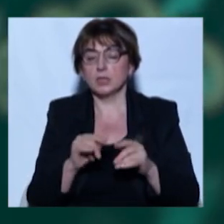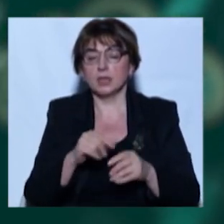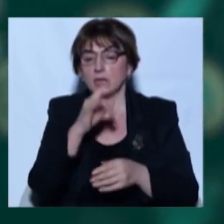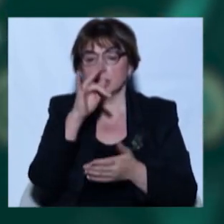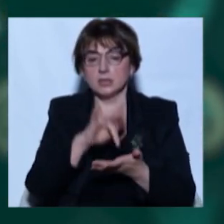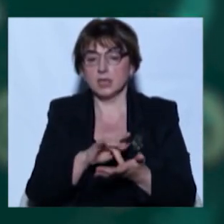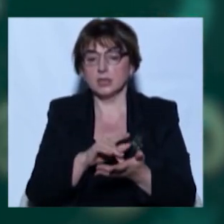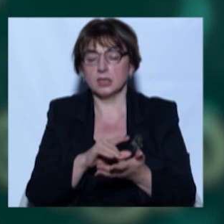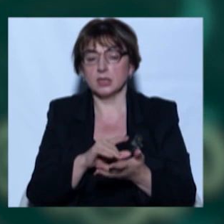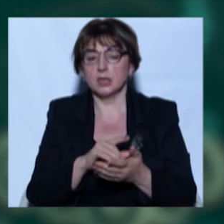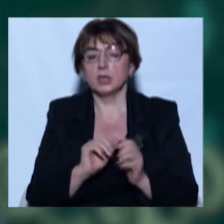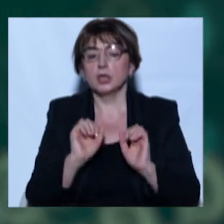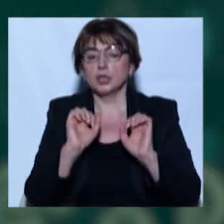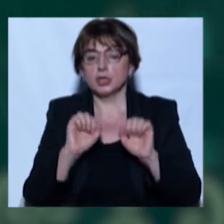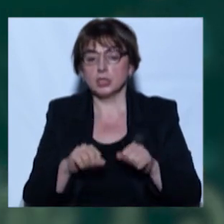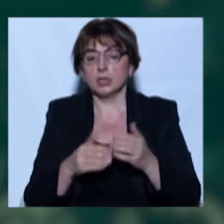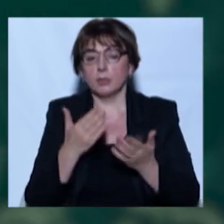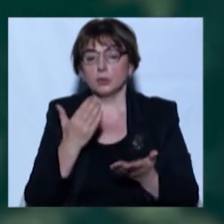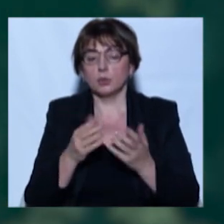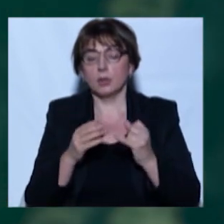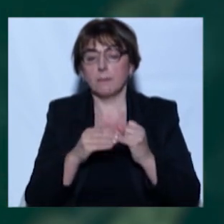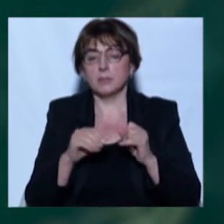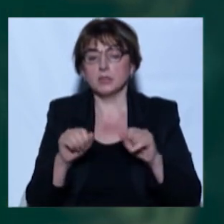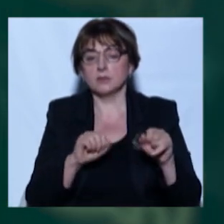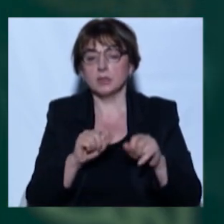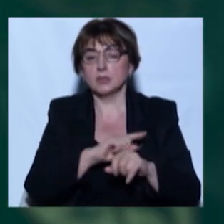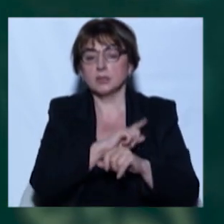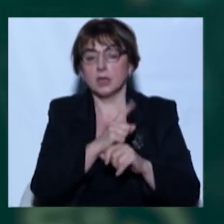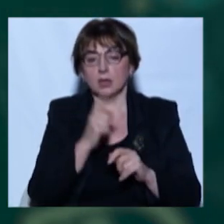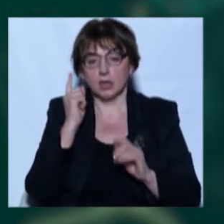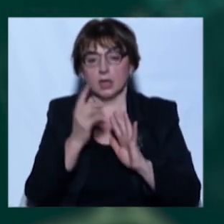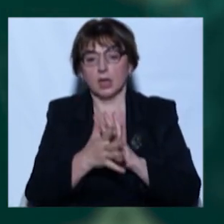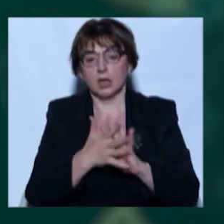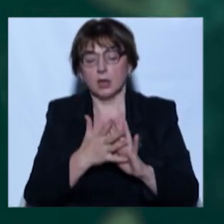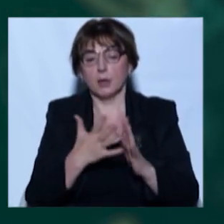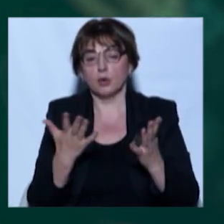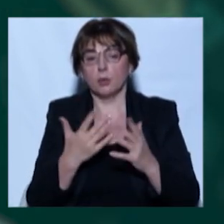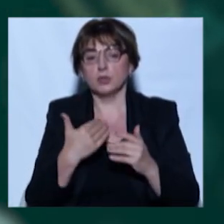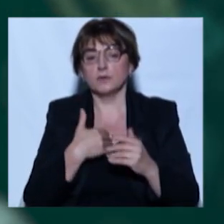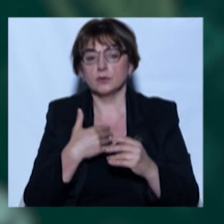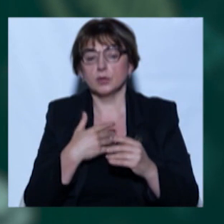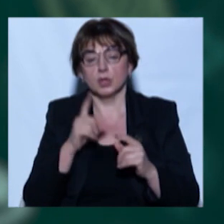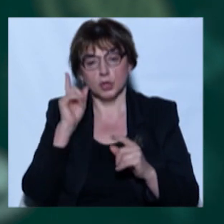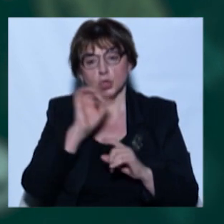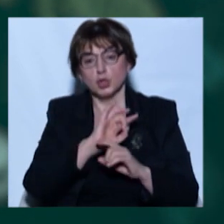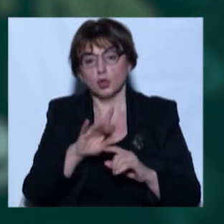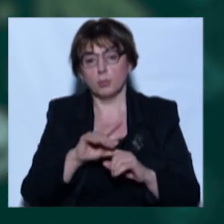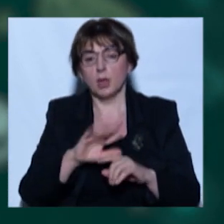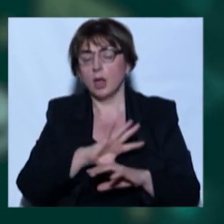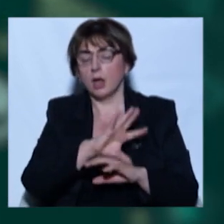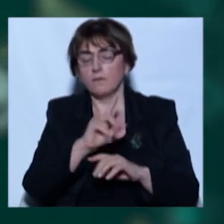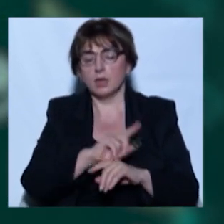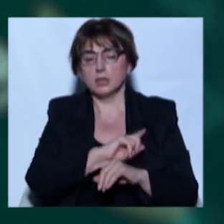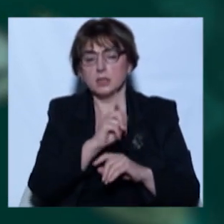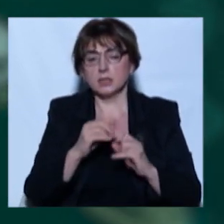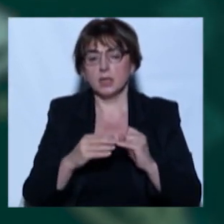ეპიცენტრი? შესაძლებელია თუ არა მიწისძვრის სიძლიერის დადგენა? რომელია ჩვენთვის ცნობილი ყველაზე ძლიერი